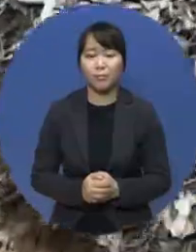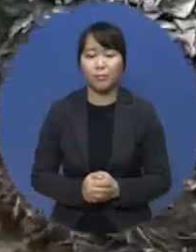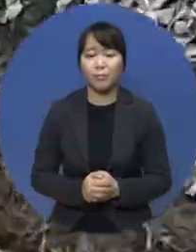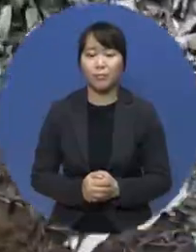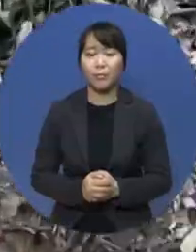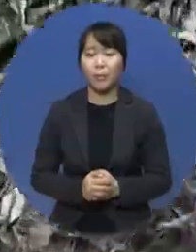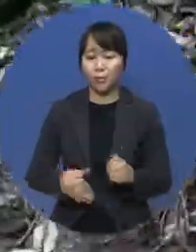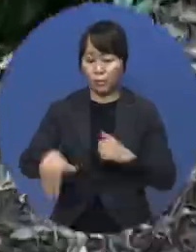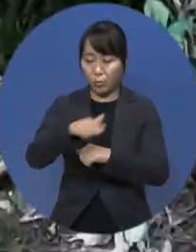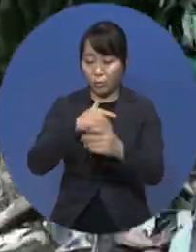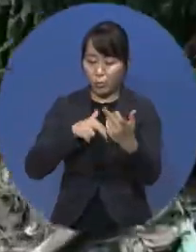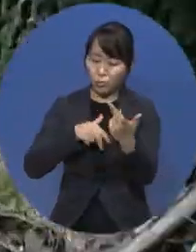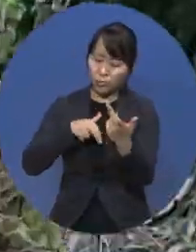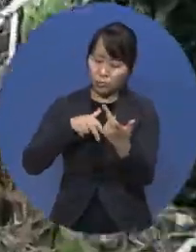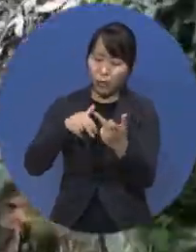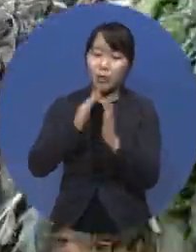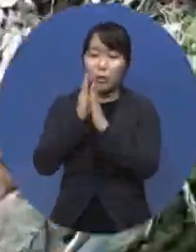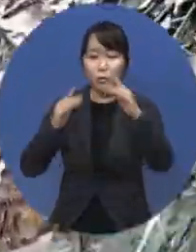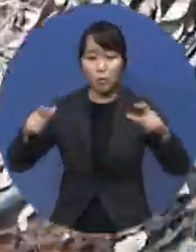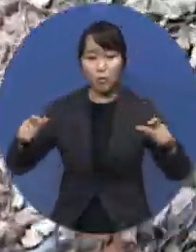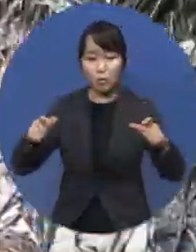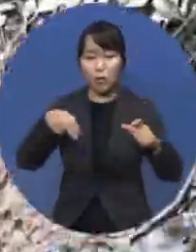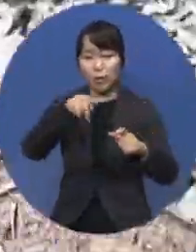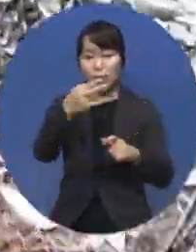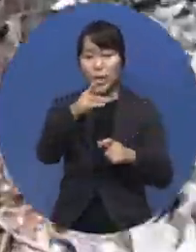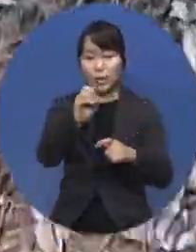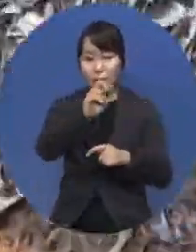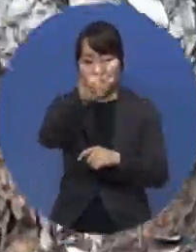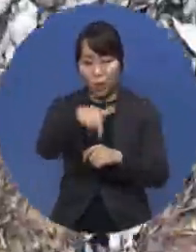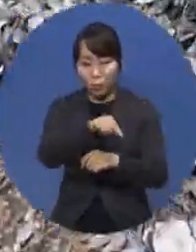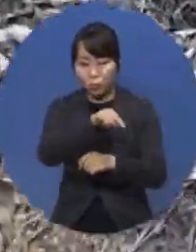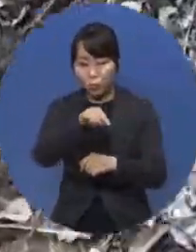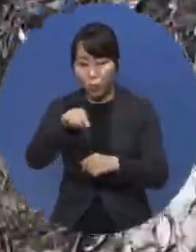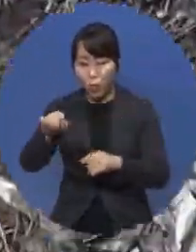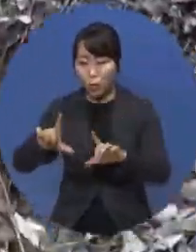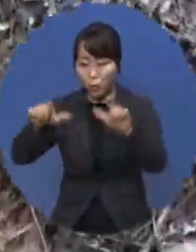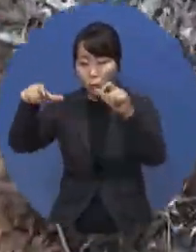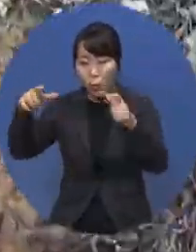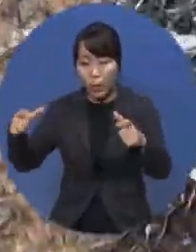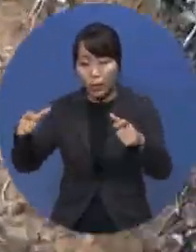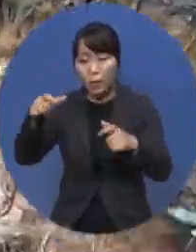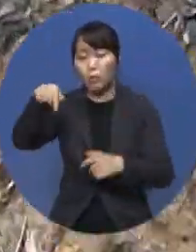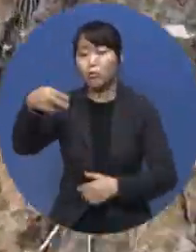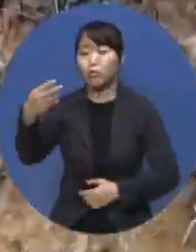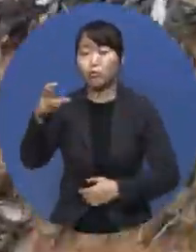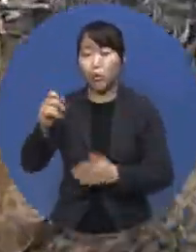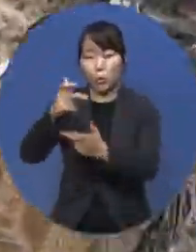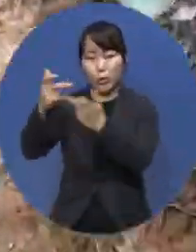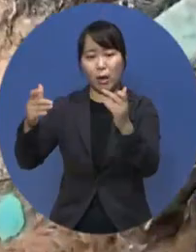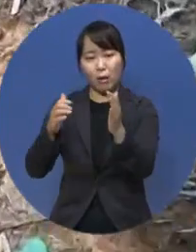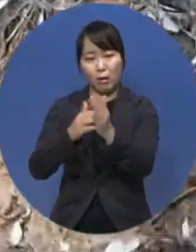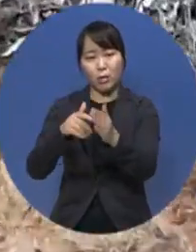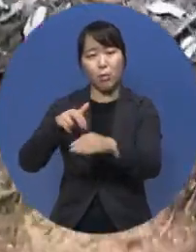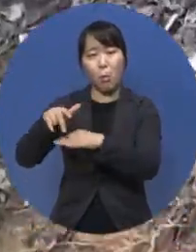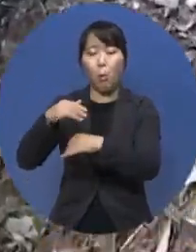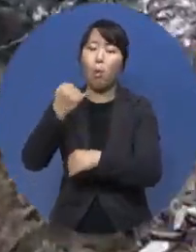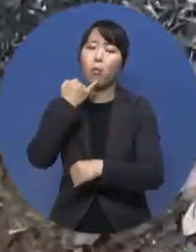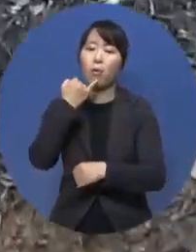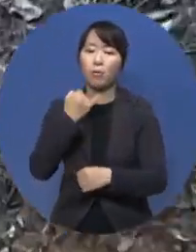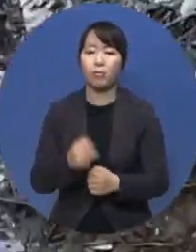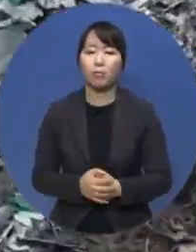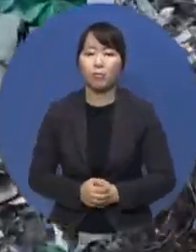조성 전 틀렸기를 따라서 저고 사당역에서 동쪽으로 구룡산 까지 부담 없이 산행을 줄 수